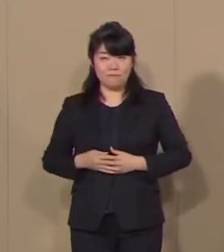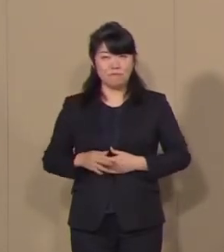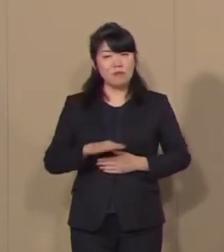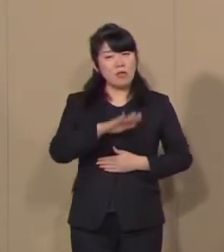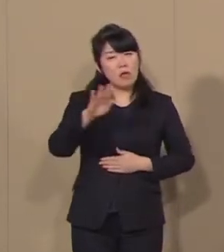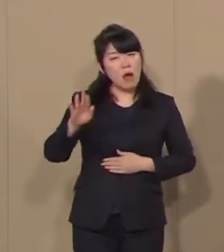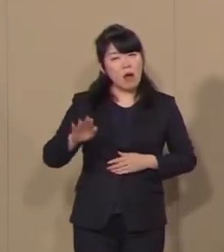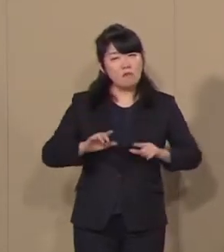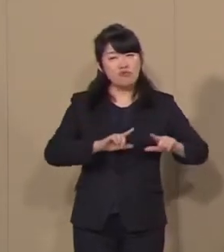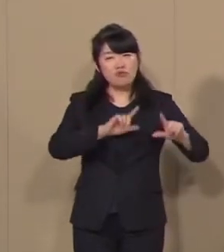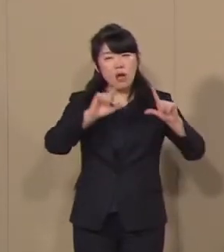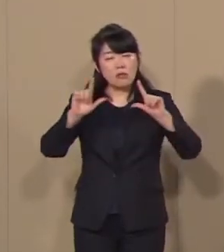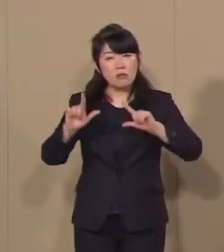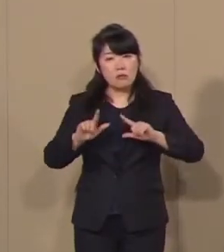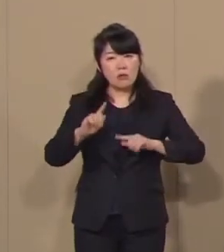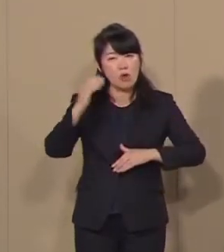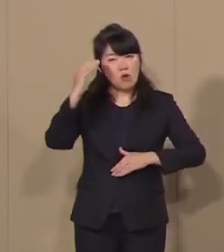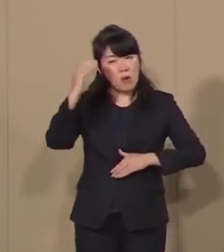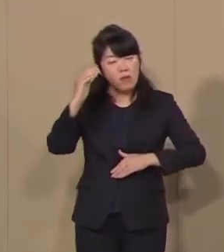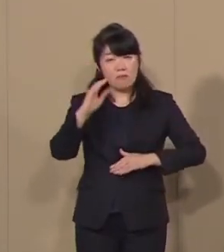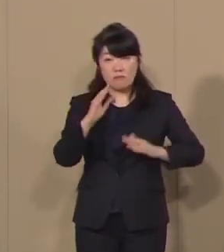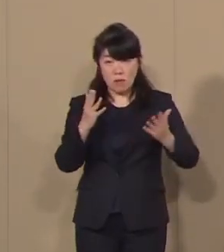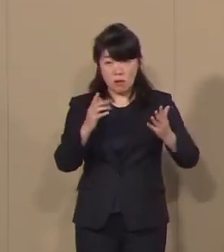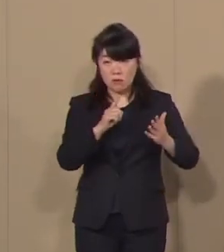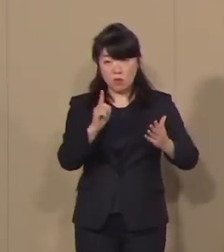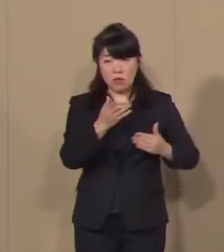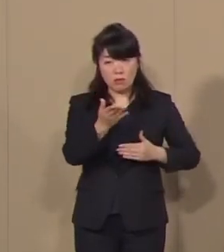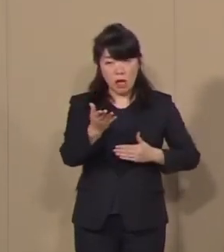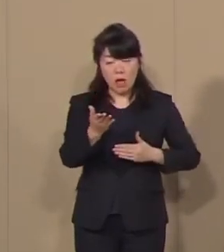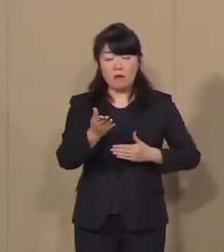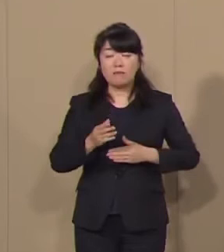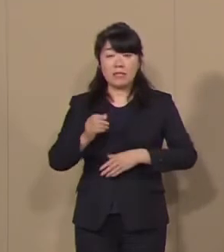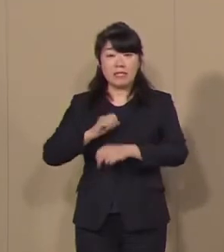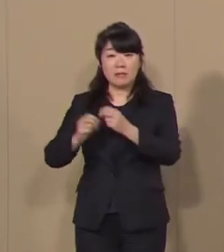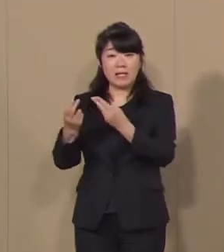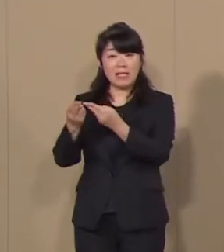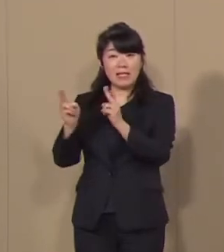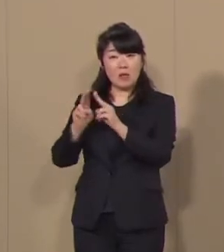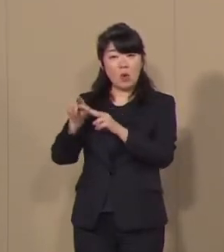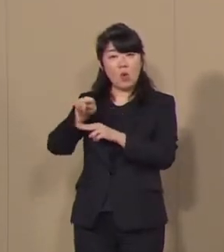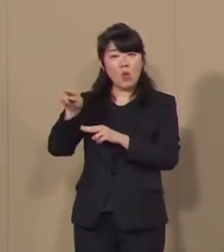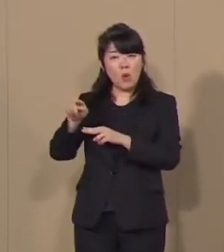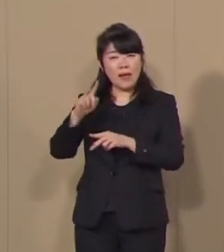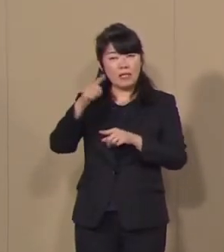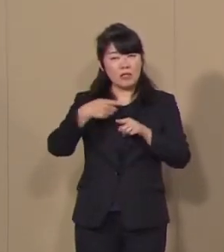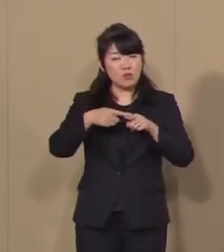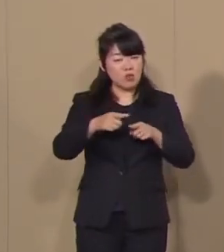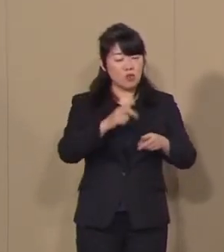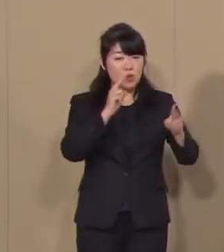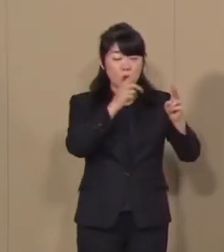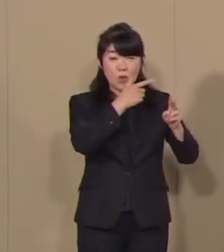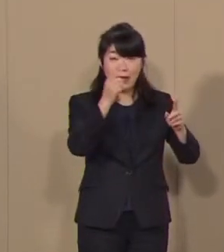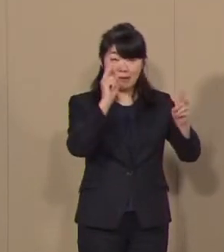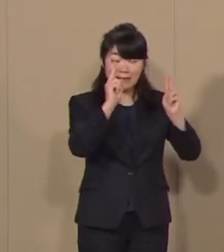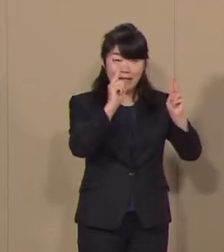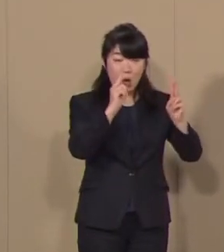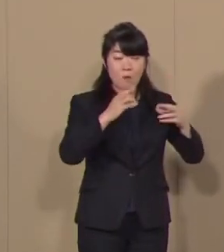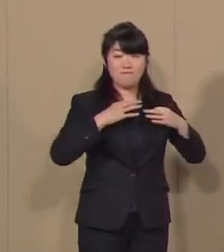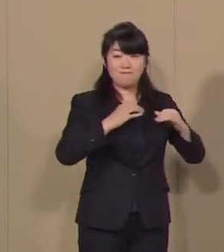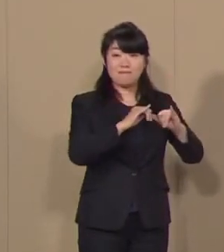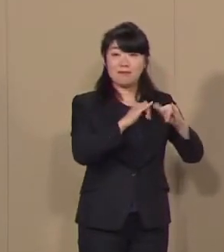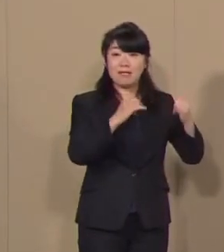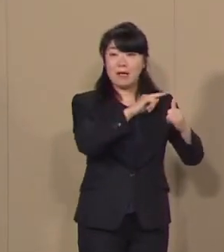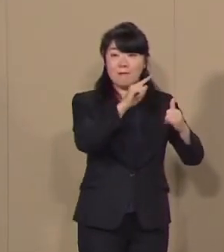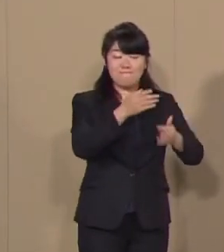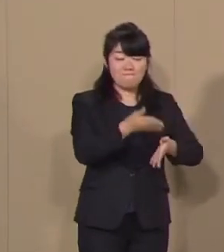か生活はどうでしょうか自民党政権は一部の大企業や富裕層を優遇し続け格差